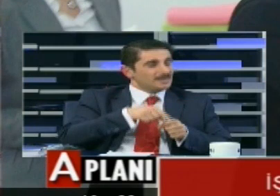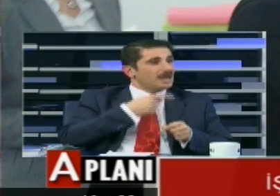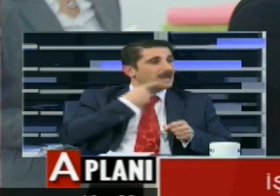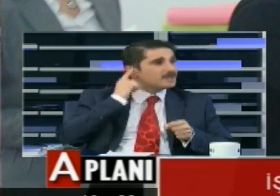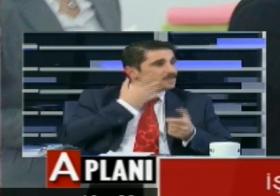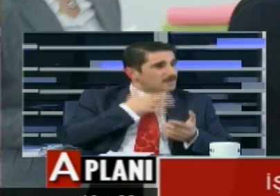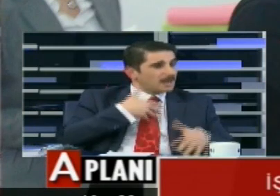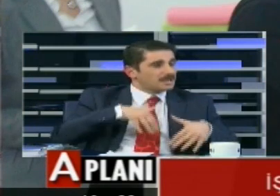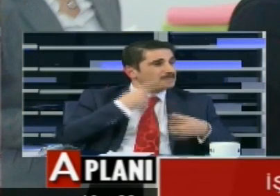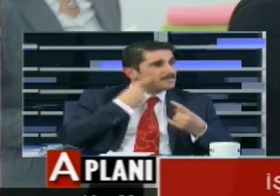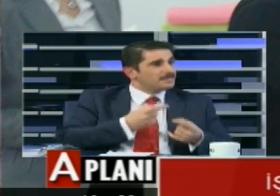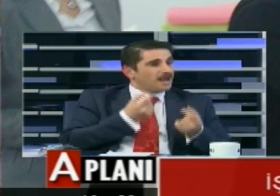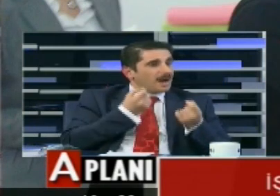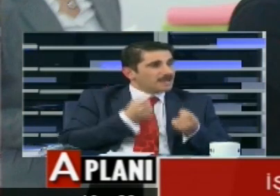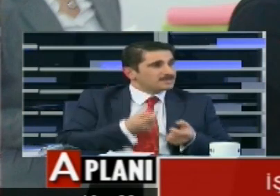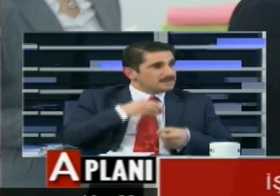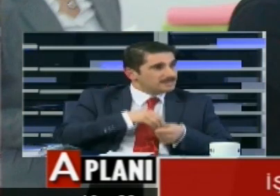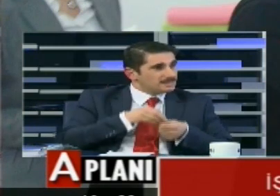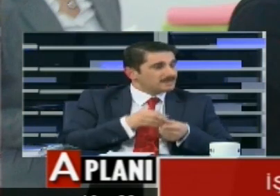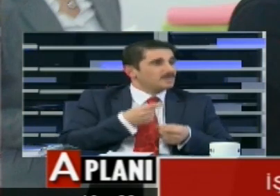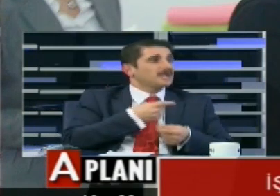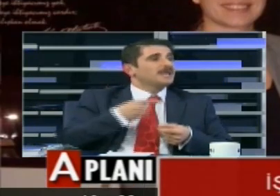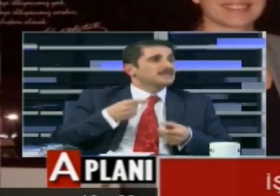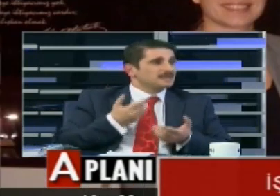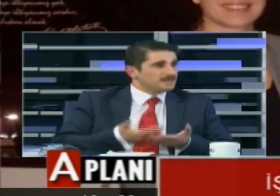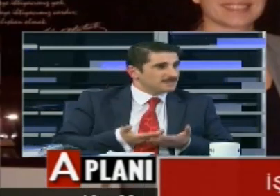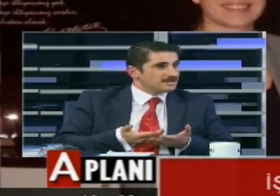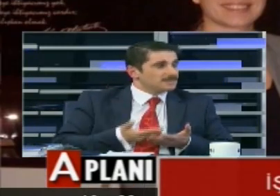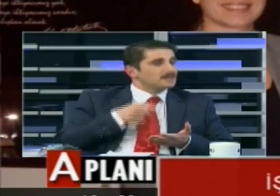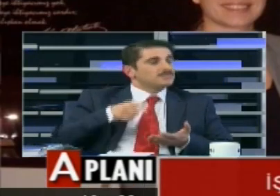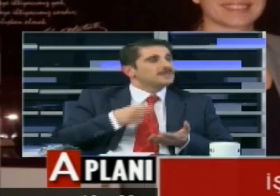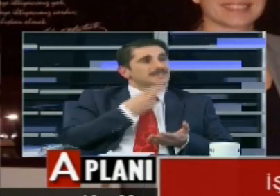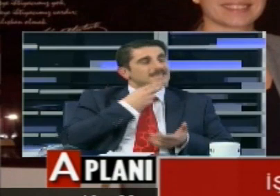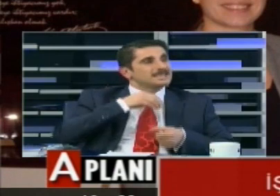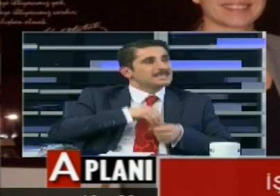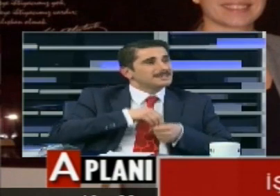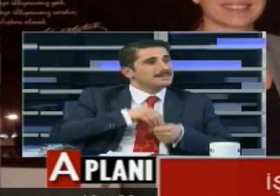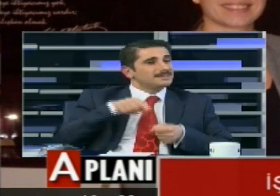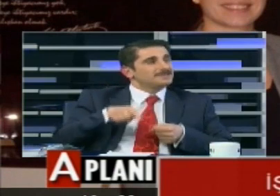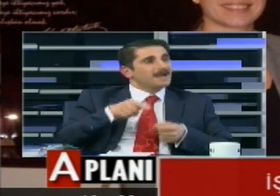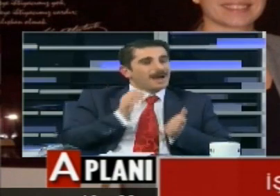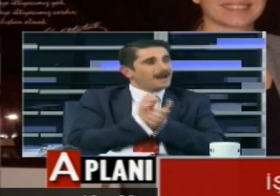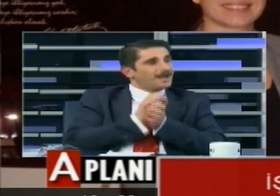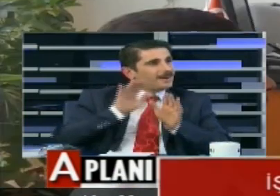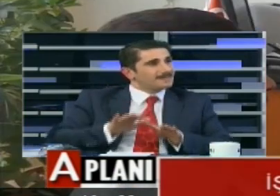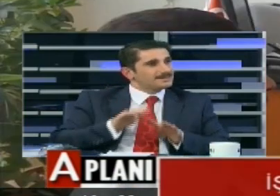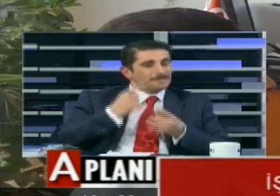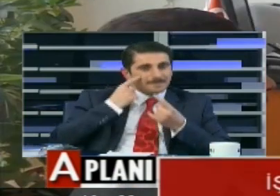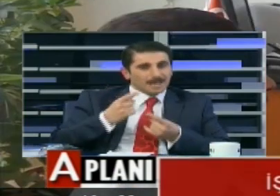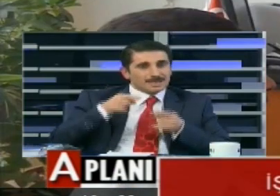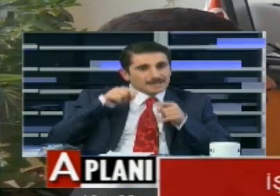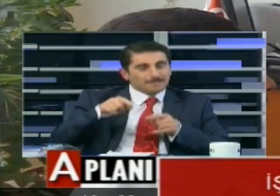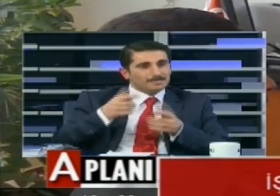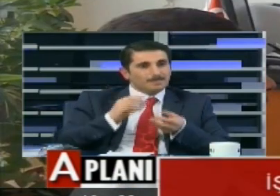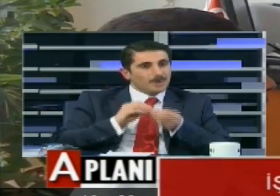ama daha da dikkate alınması gerekli diye düşünüyorum. Kimsesiz işitme engelli arkadaşlarımız